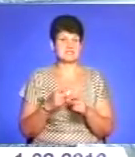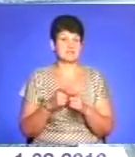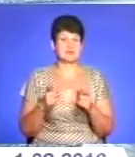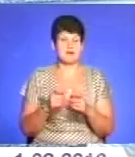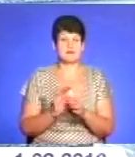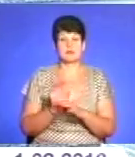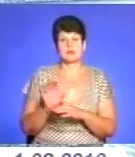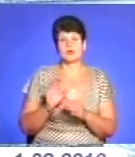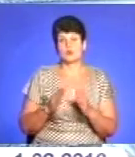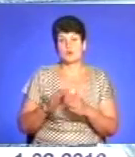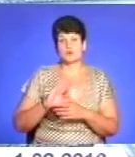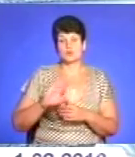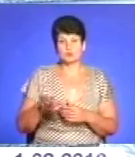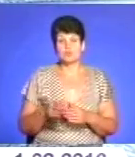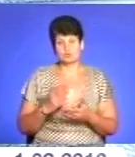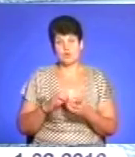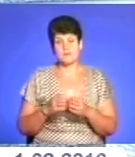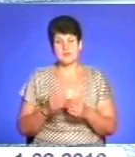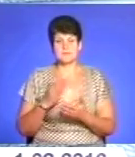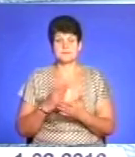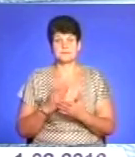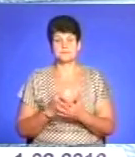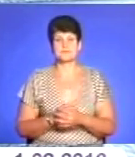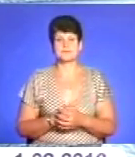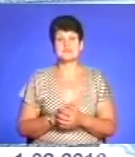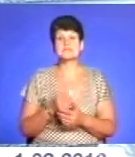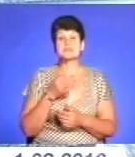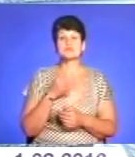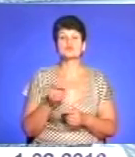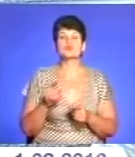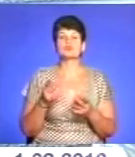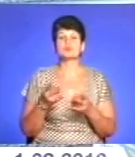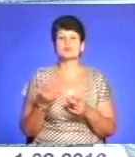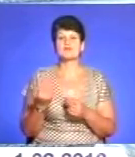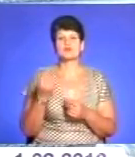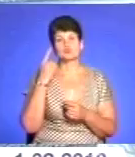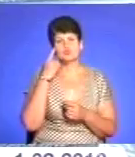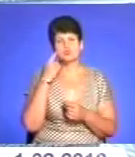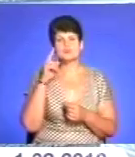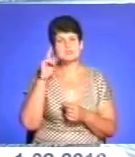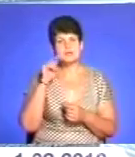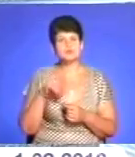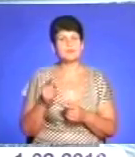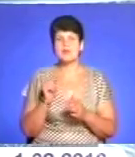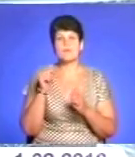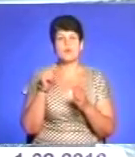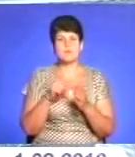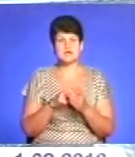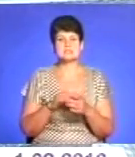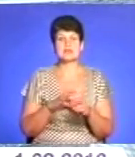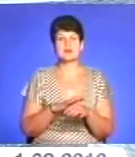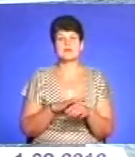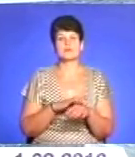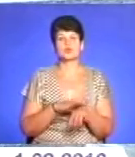Так що це така проблема у нас існує. І скажіть, а що потрібно, на вашу думку, знати, щоб не потрапити в пастку торгівлі